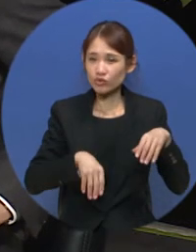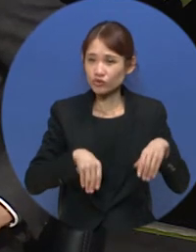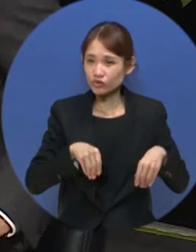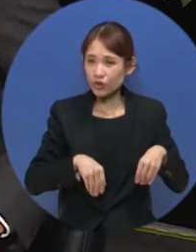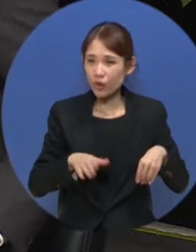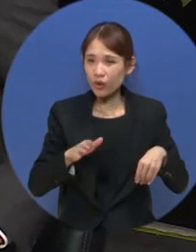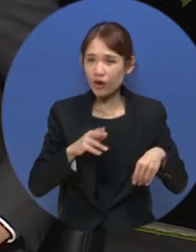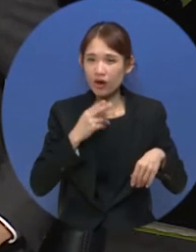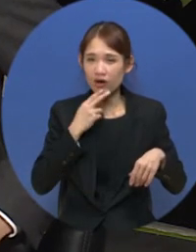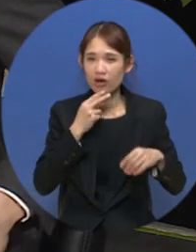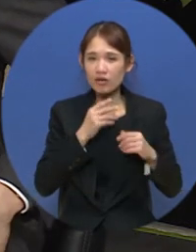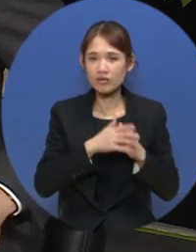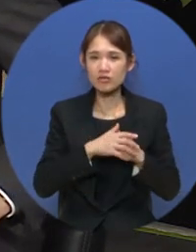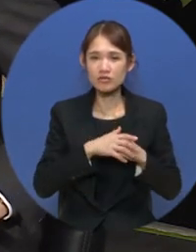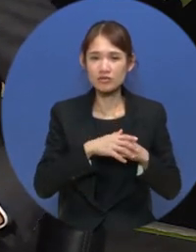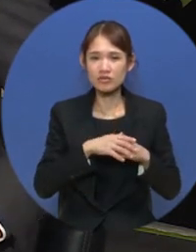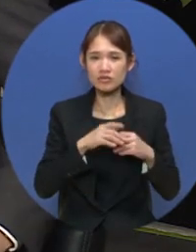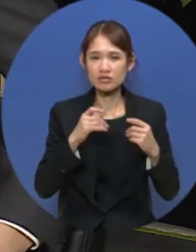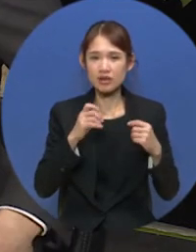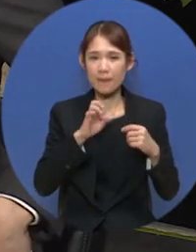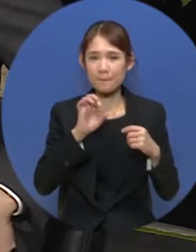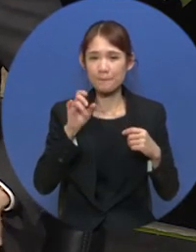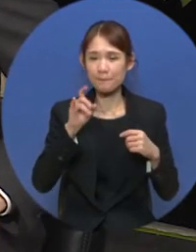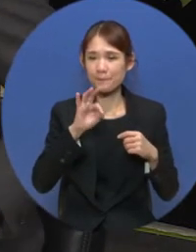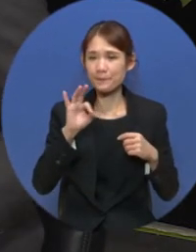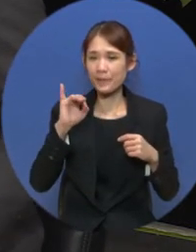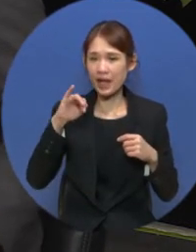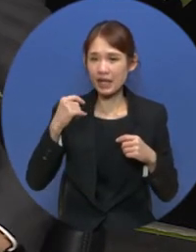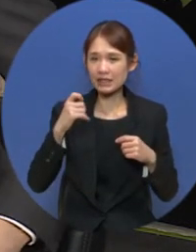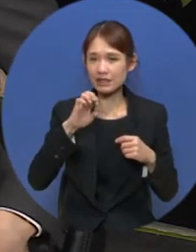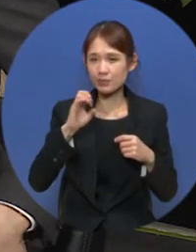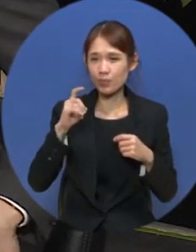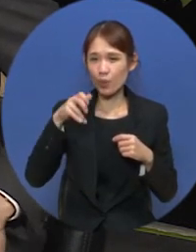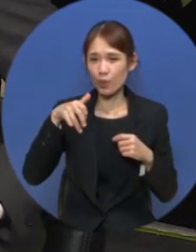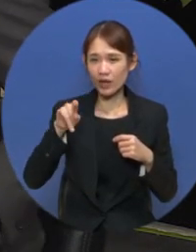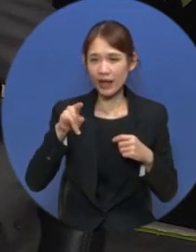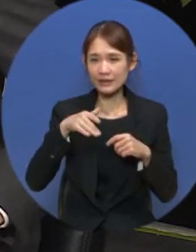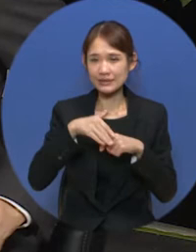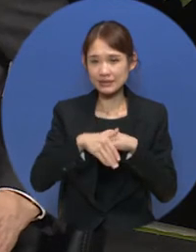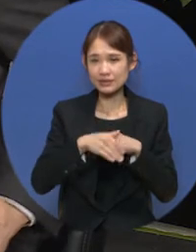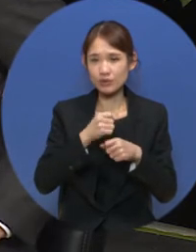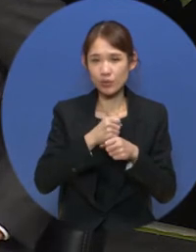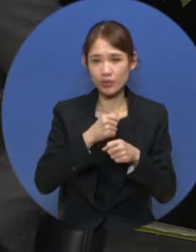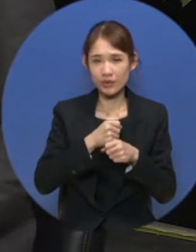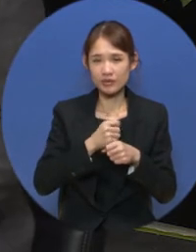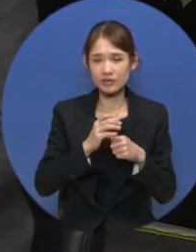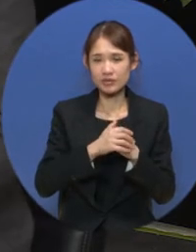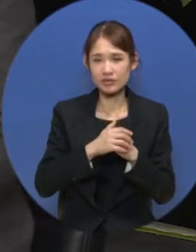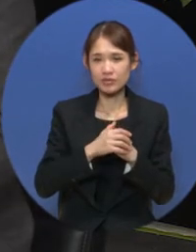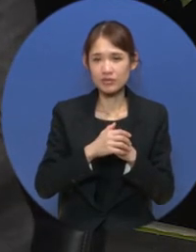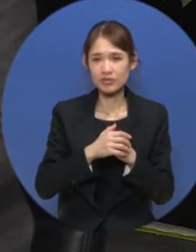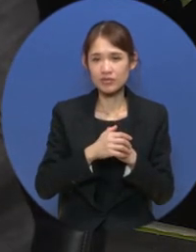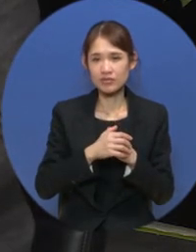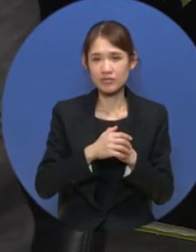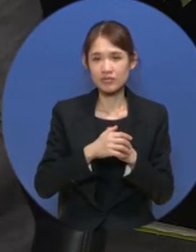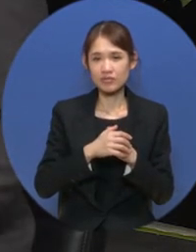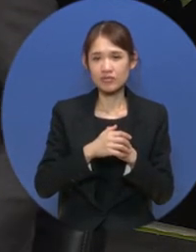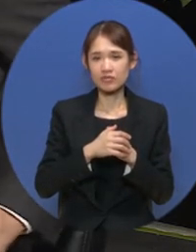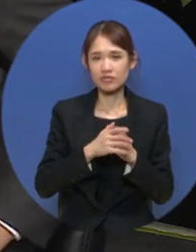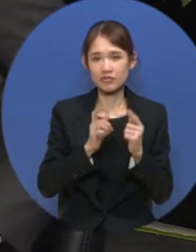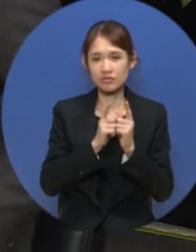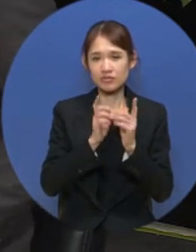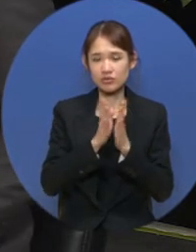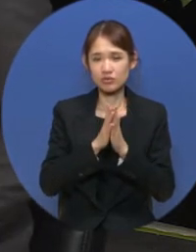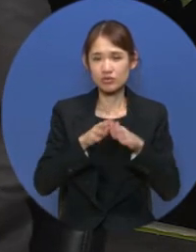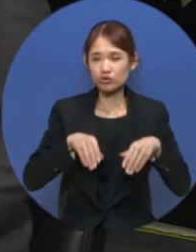주머니가 있지는 않지만은 그래도 주머니가 있는 것 같이 이제 페이크 포켓 형태로 저희가 주머니 형태를 만들고 네. 그리고